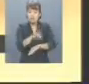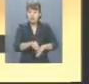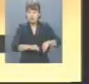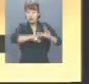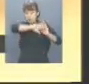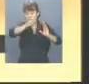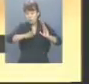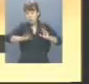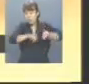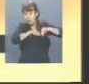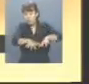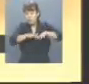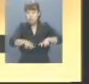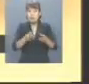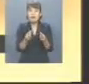อีกระรอก